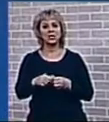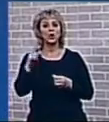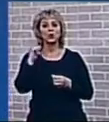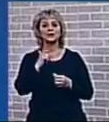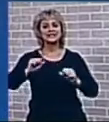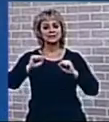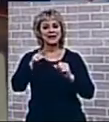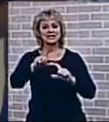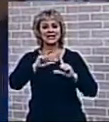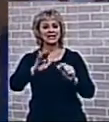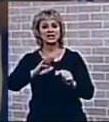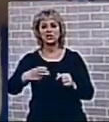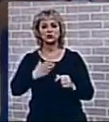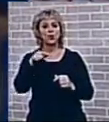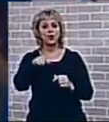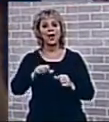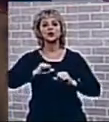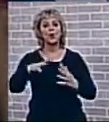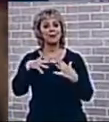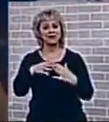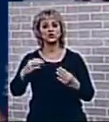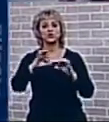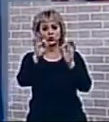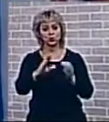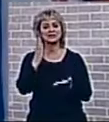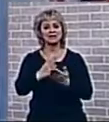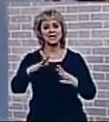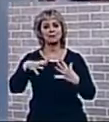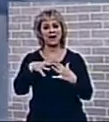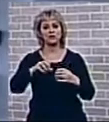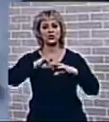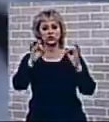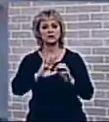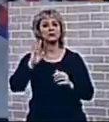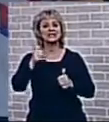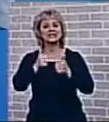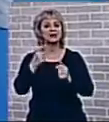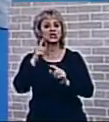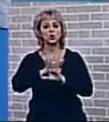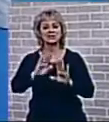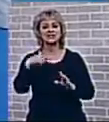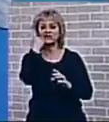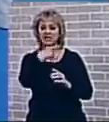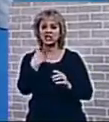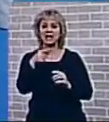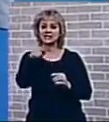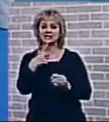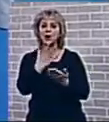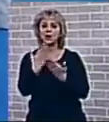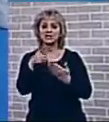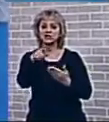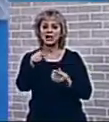Глухих спортсменов криком не напугать, но боевое искусство есть боевое искусство. И пусть соперник не услышит, выражение лица